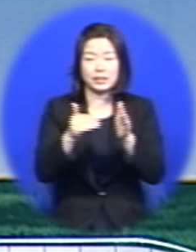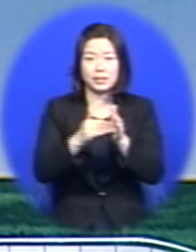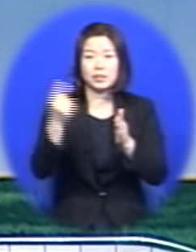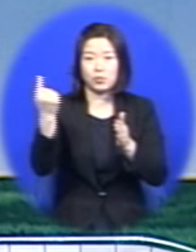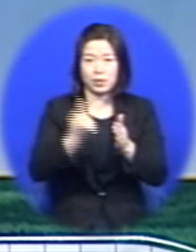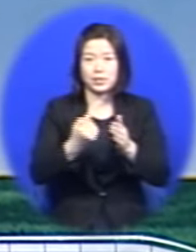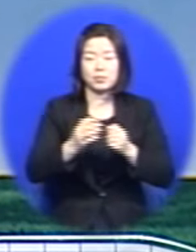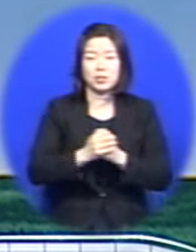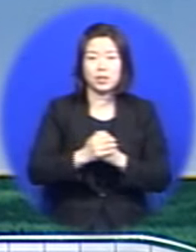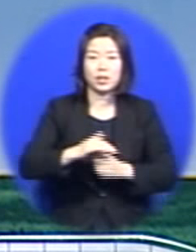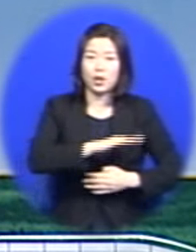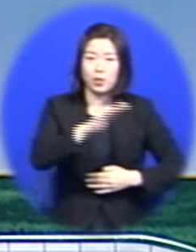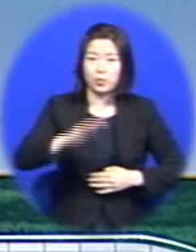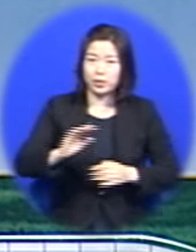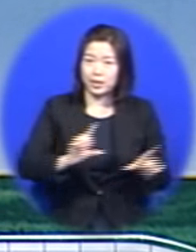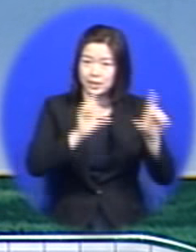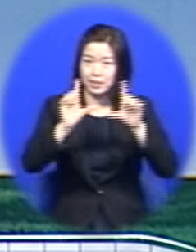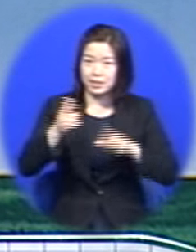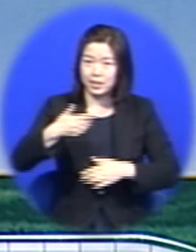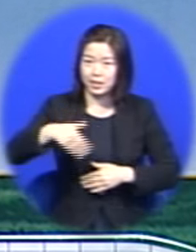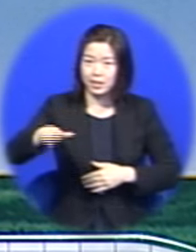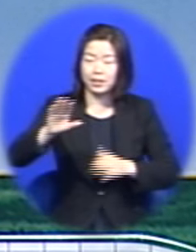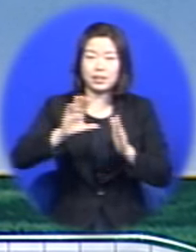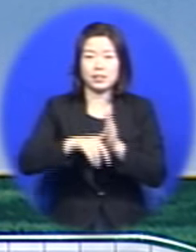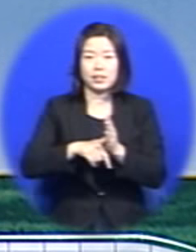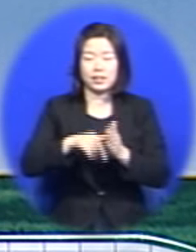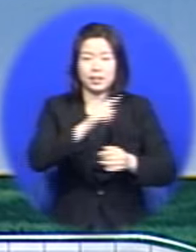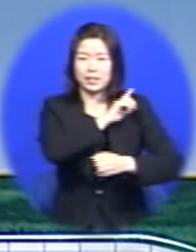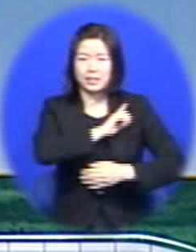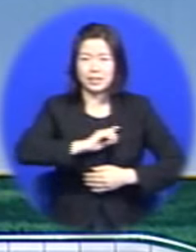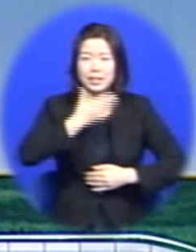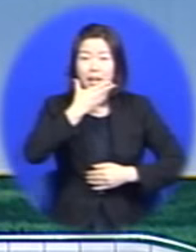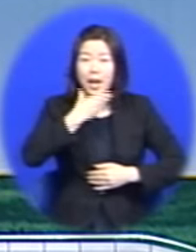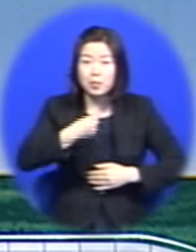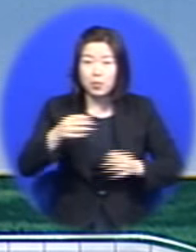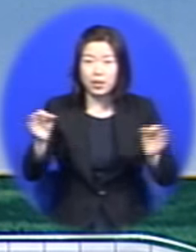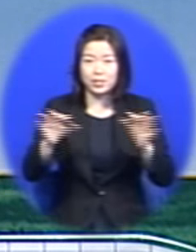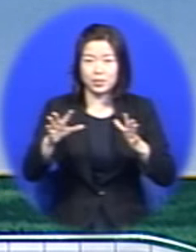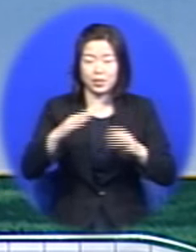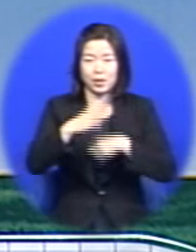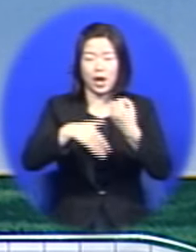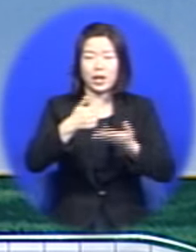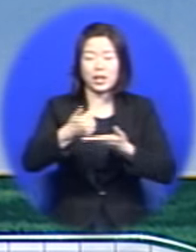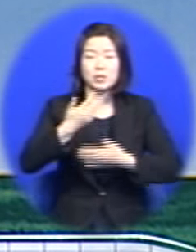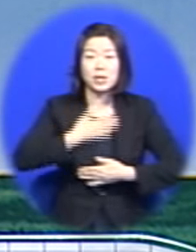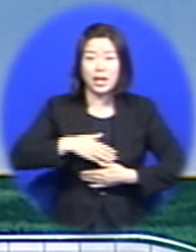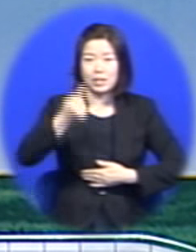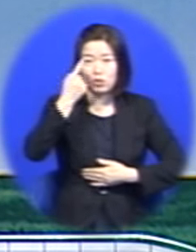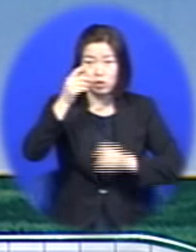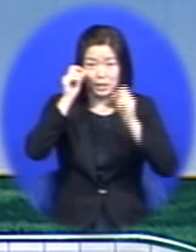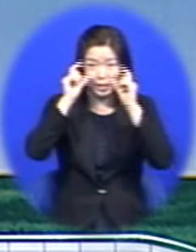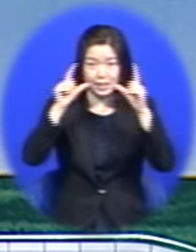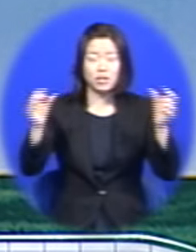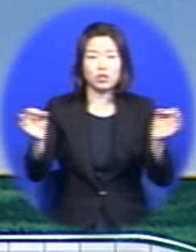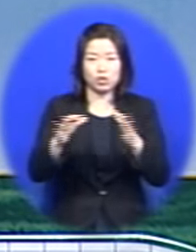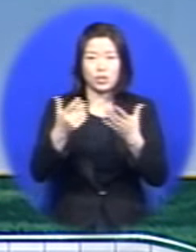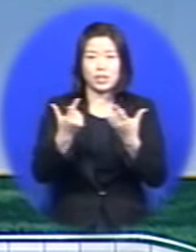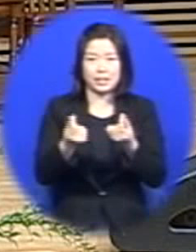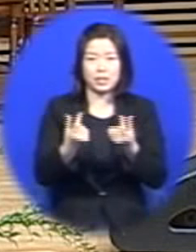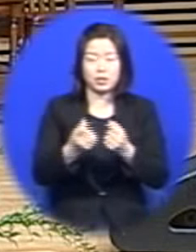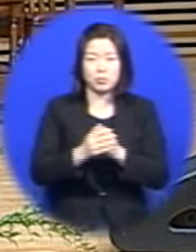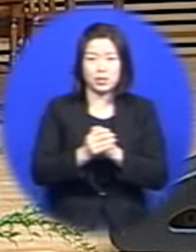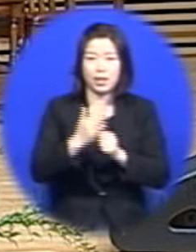우리가 살아가면서 가장 행복한 순간은 하나님을 알게 된 눈이 뜨이는 순간 같습니다.